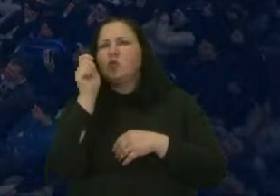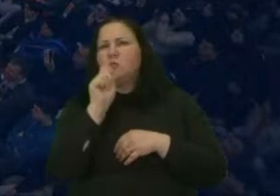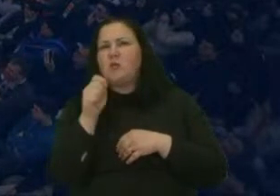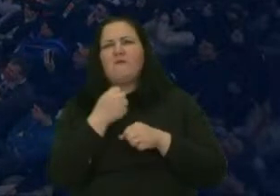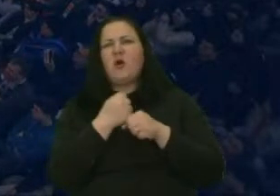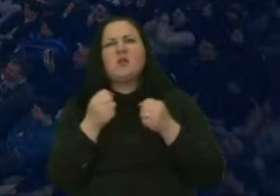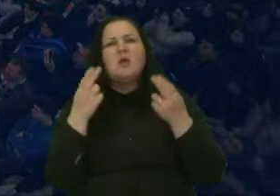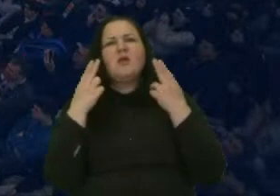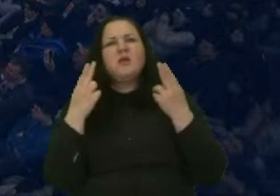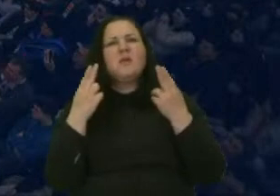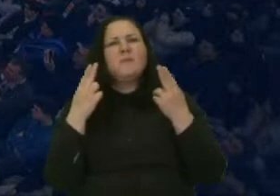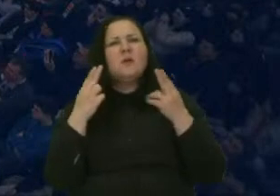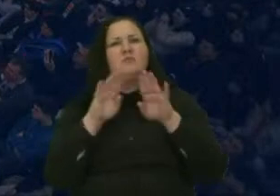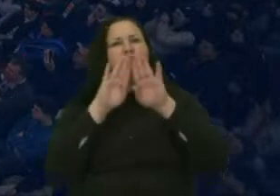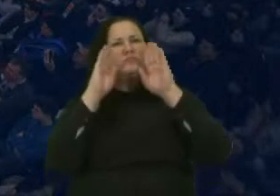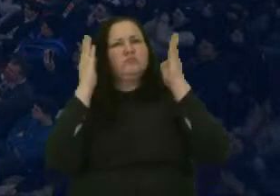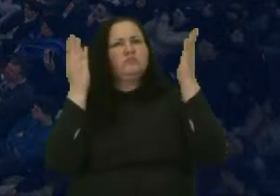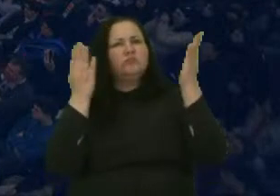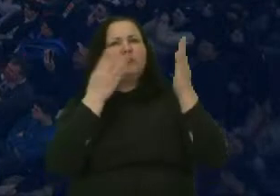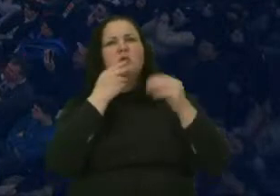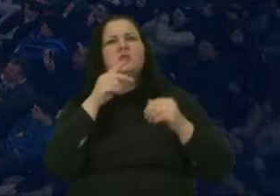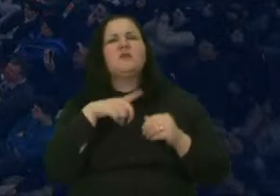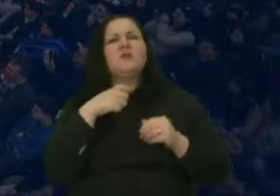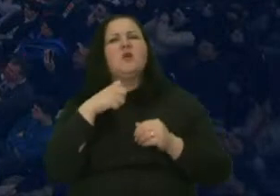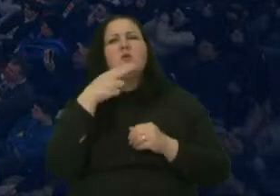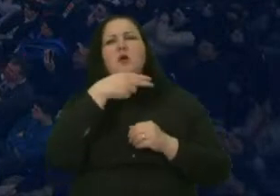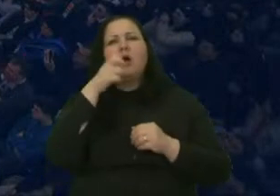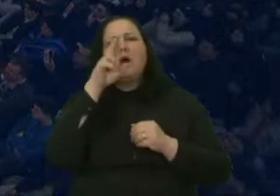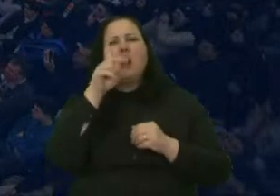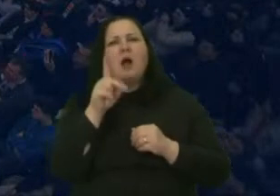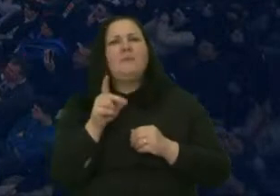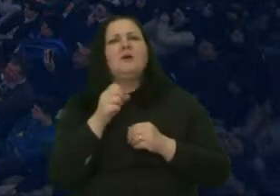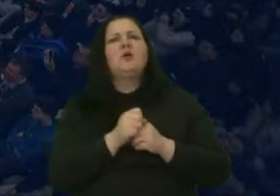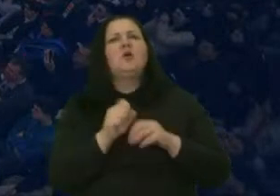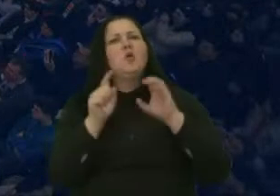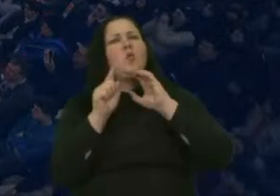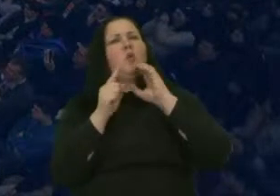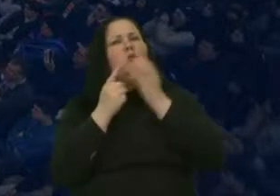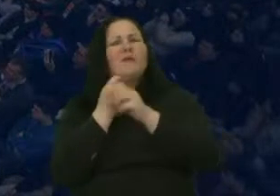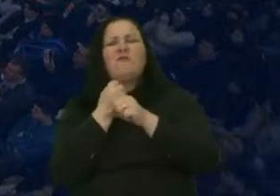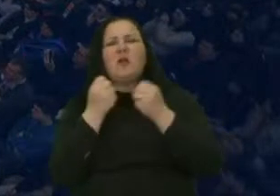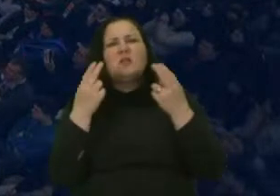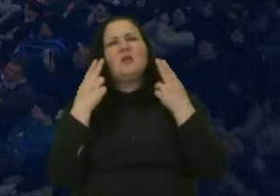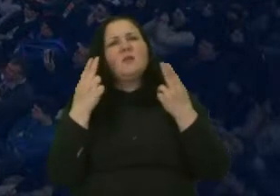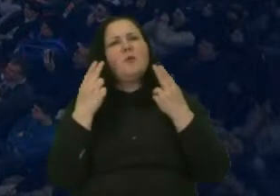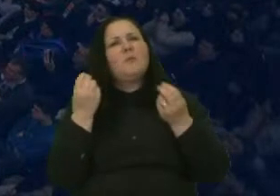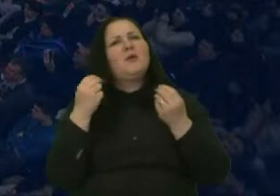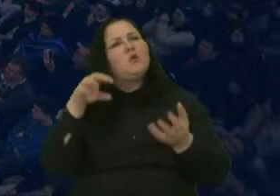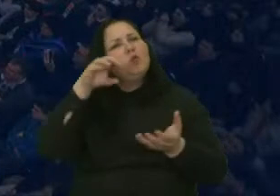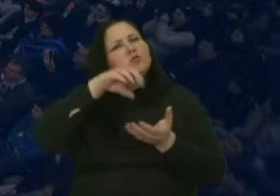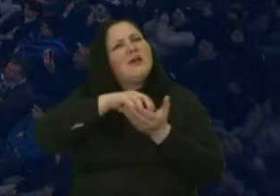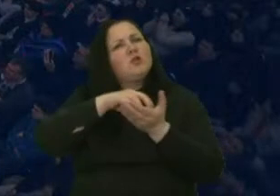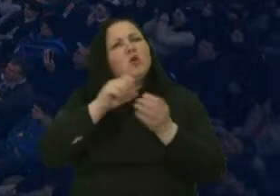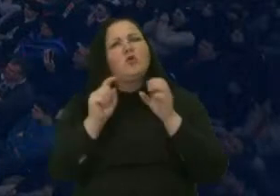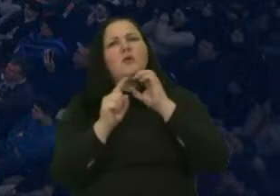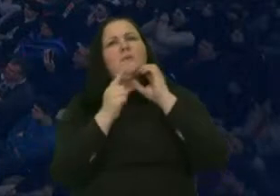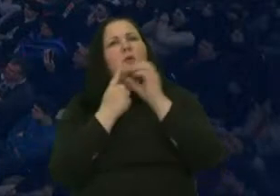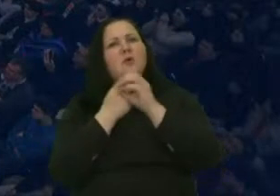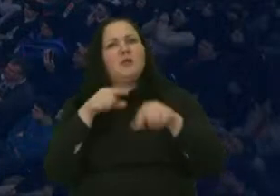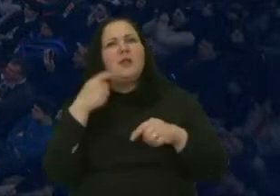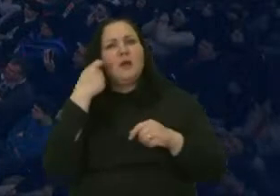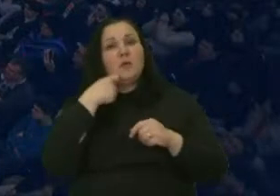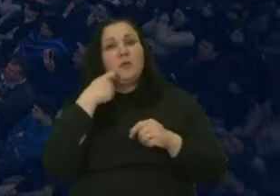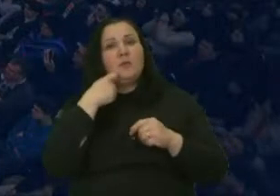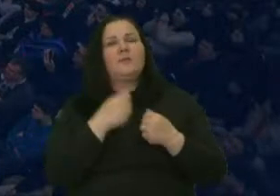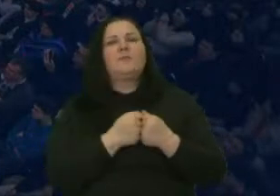fața va fi un hub cultural extrem de important pentru sectorul Cultural de la Cluj meritele îi aparțin acestui